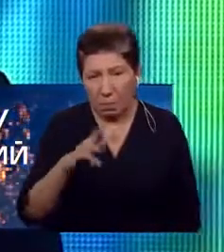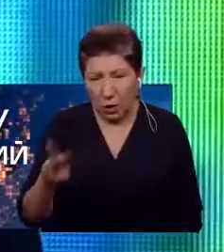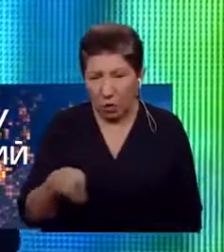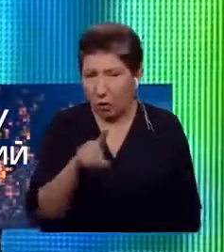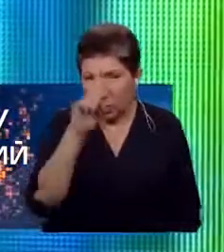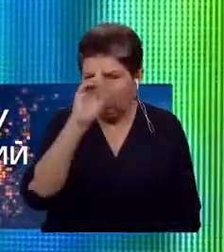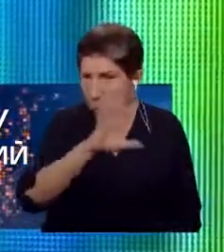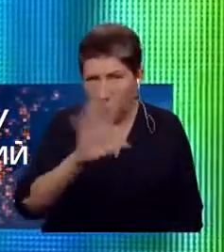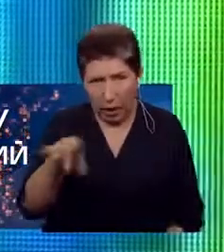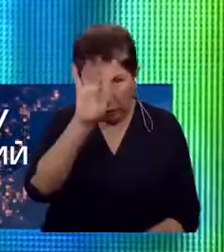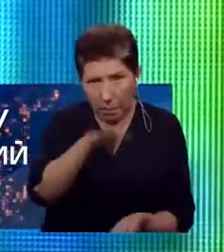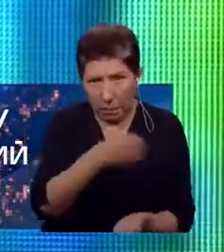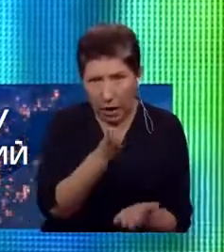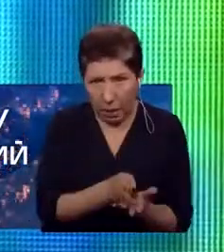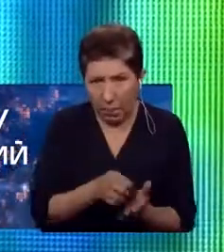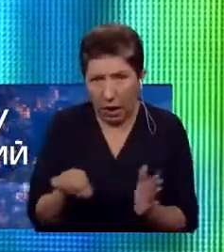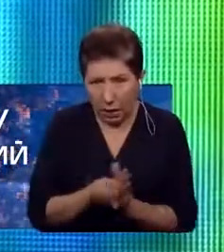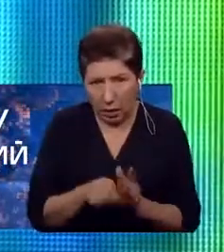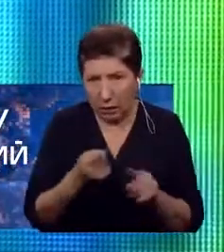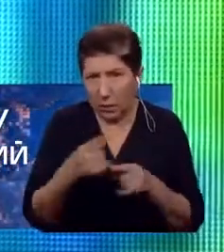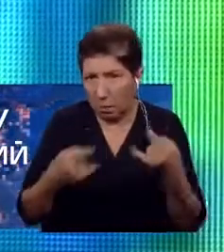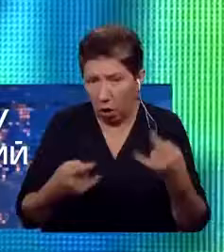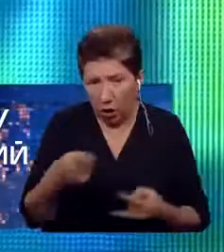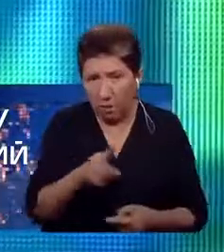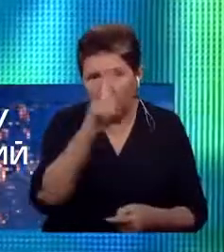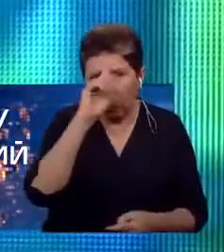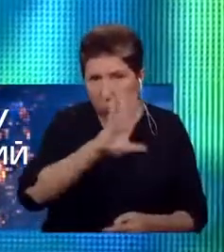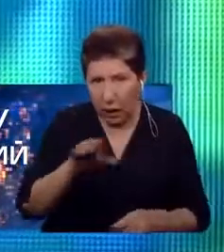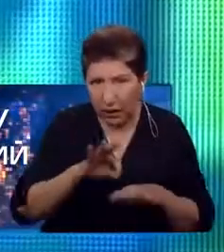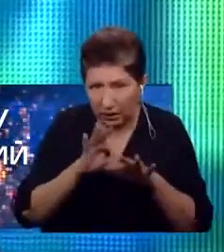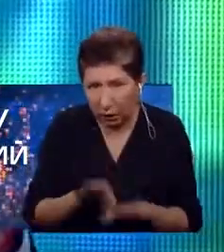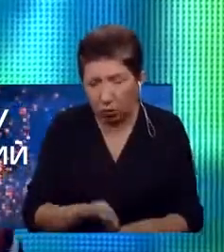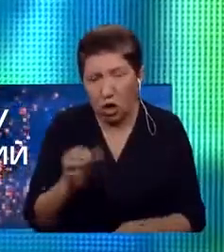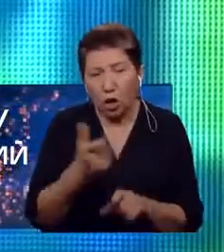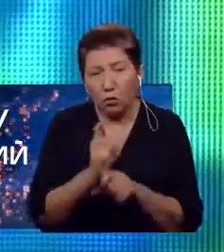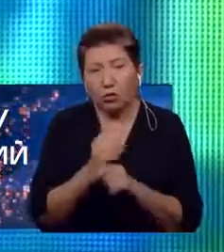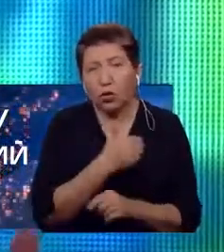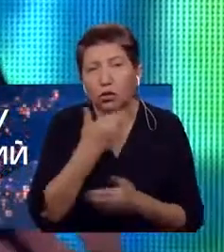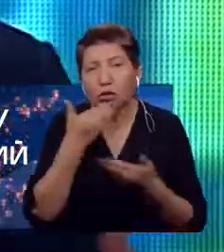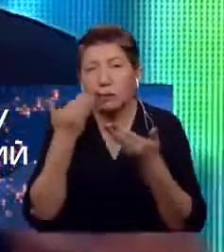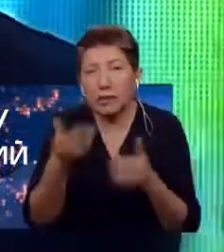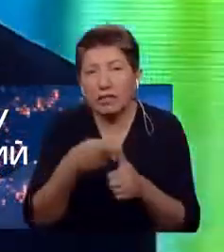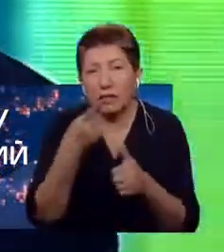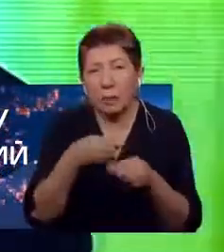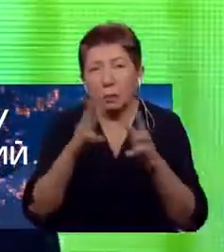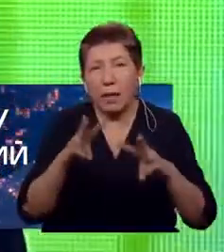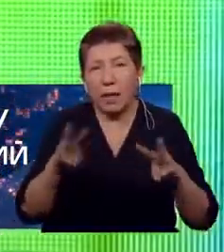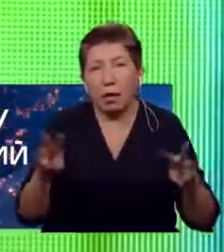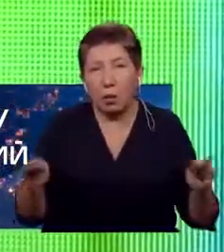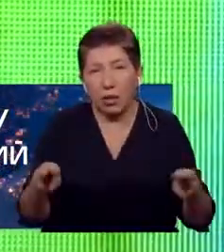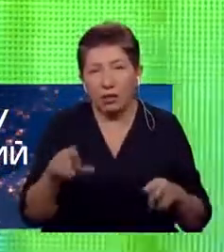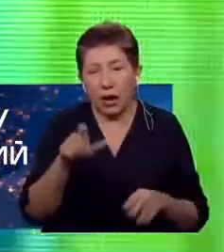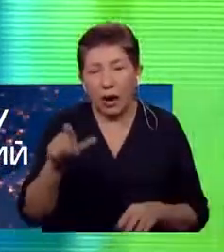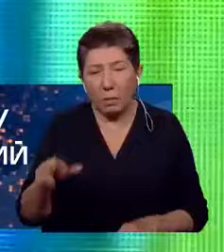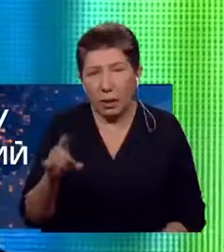дуже популярний канал. І ця передача, і ви популярний ведучий. І дуже хотілося б спитати від імені мільйонів цих громадян. Пане